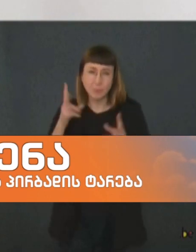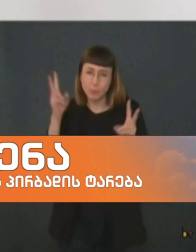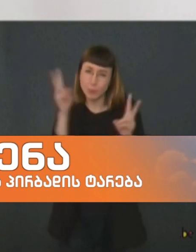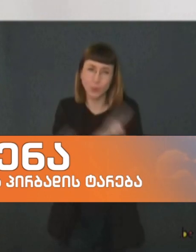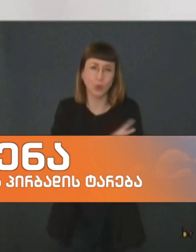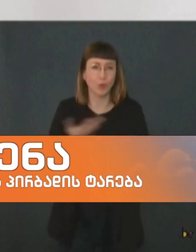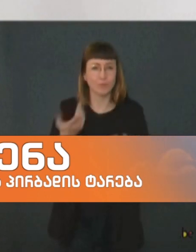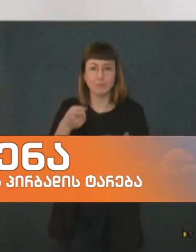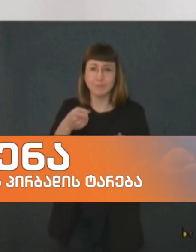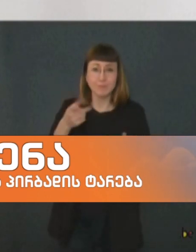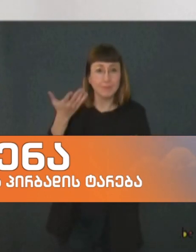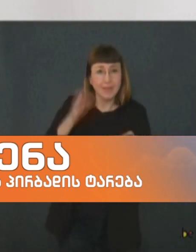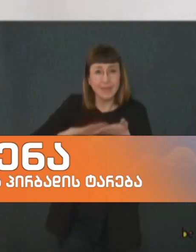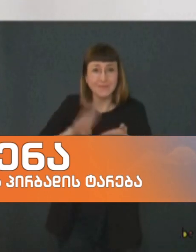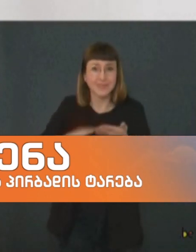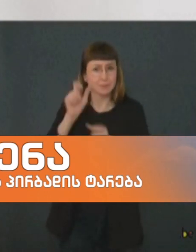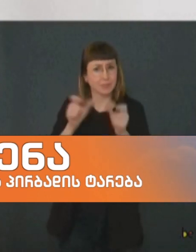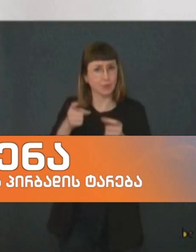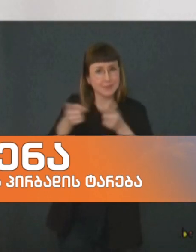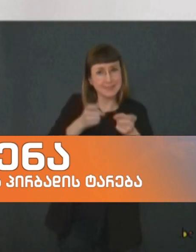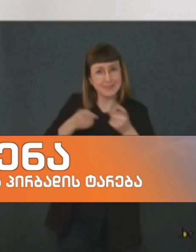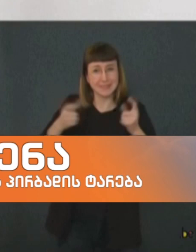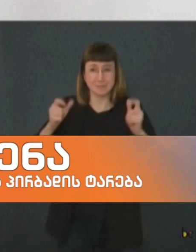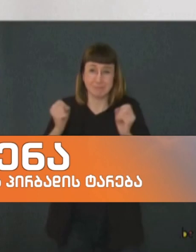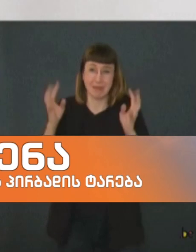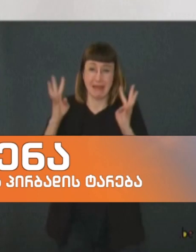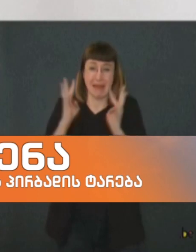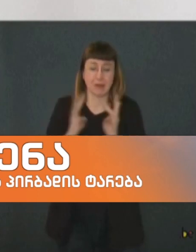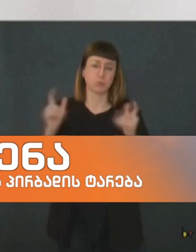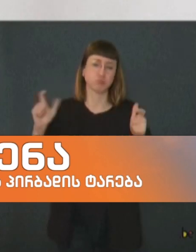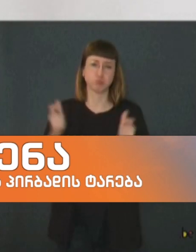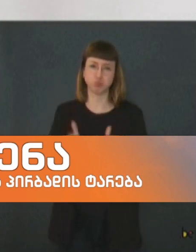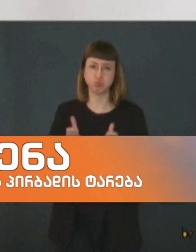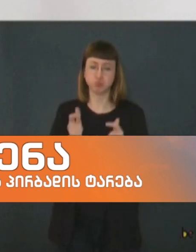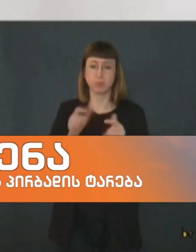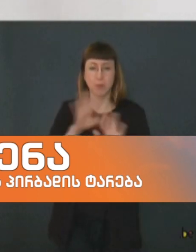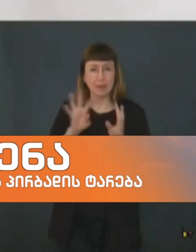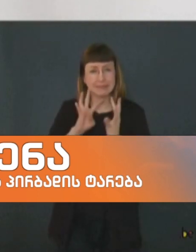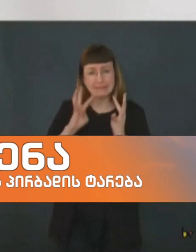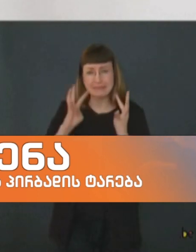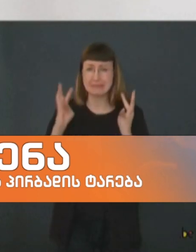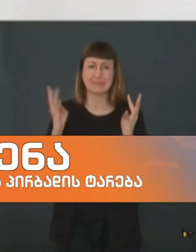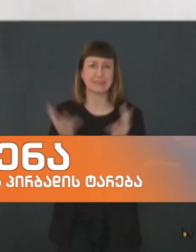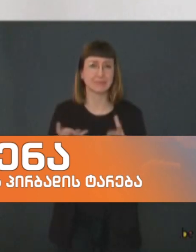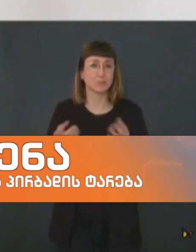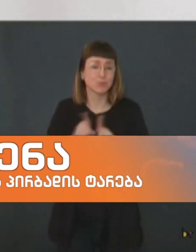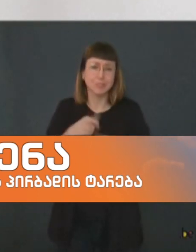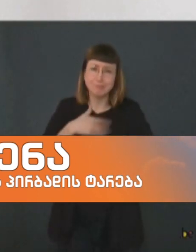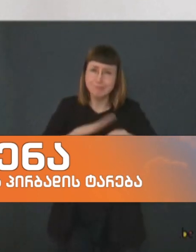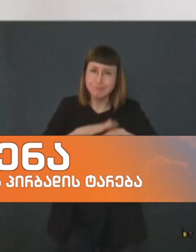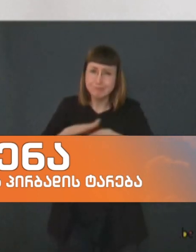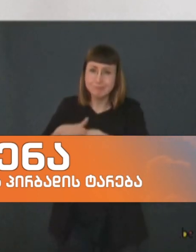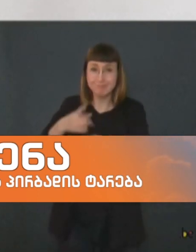რაოდენობა და ნუ შეიკრიბებით დიდ ჯგუფებად. შობის დღესასწაულამდე ჩაიტარეთ ტესტი და რაც შეიძლება ხშირად გაანიავეთ შიდა სივრცეები.